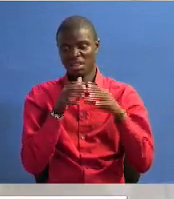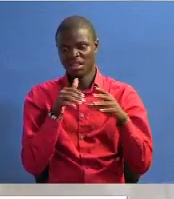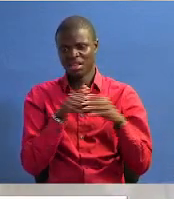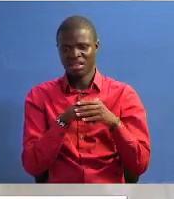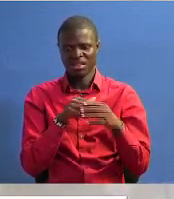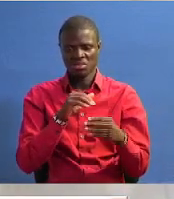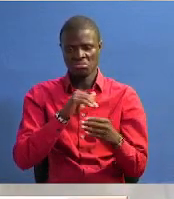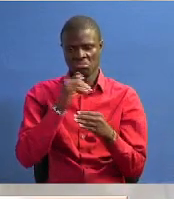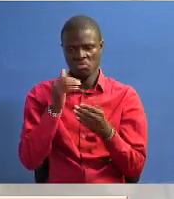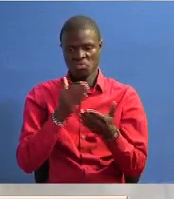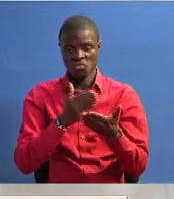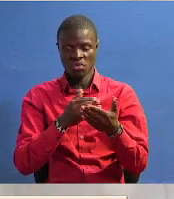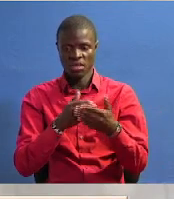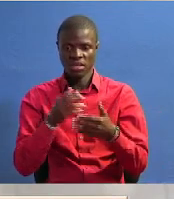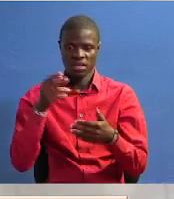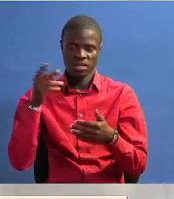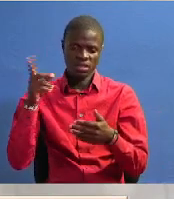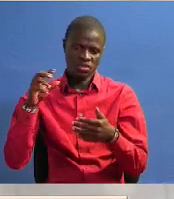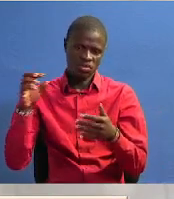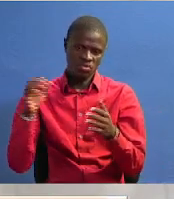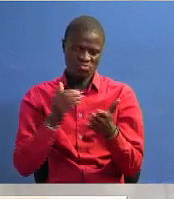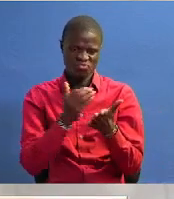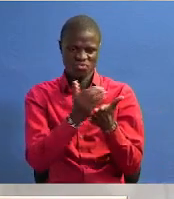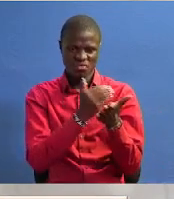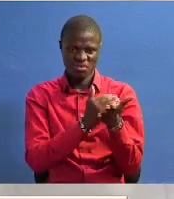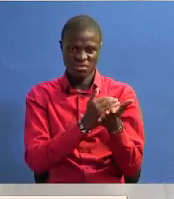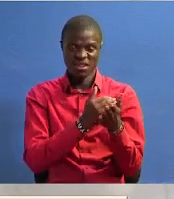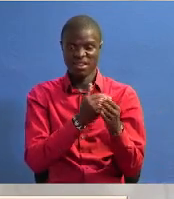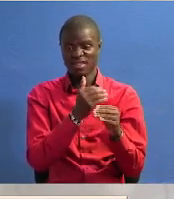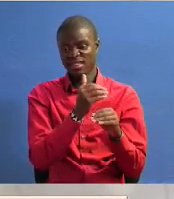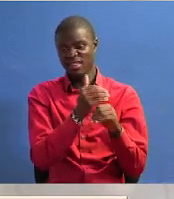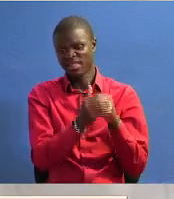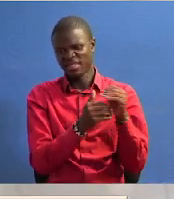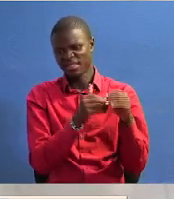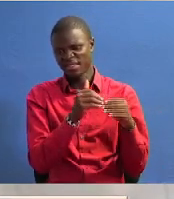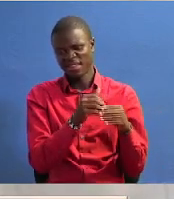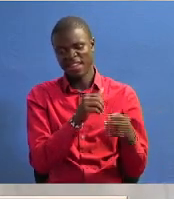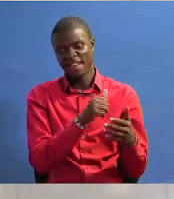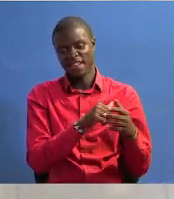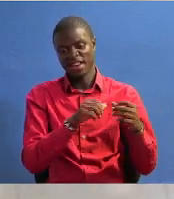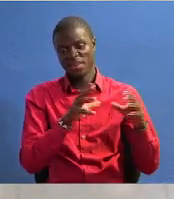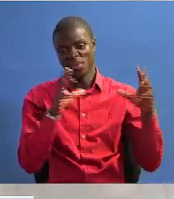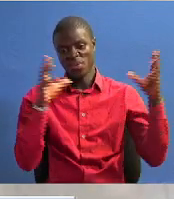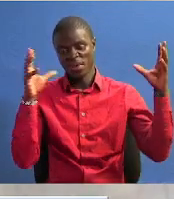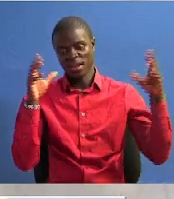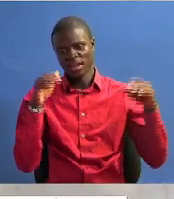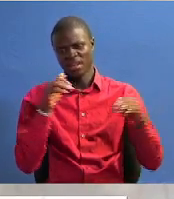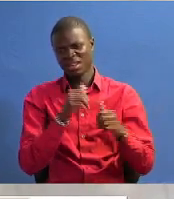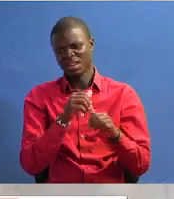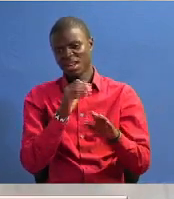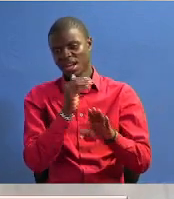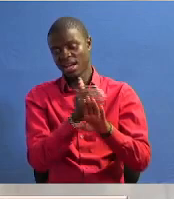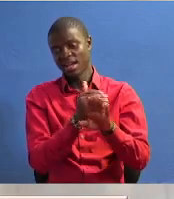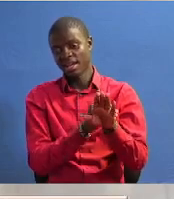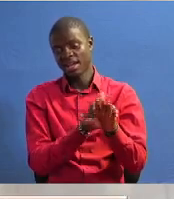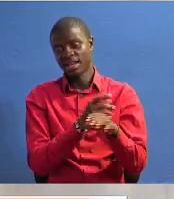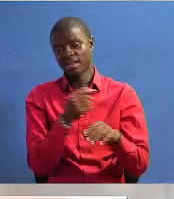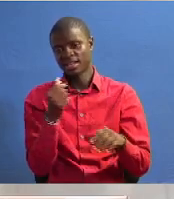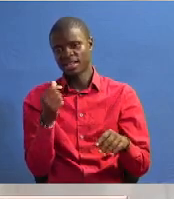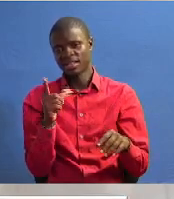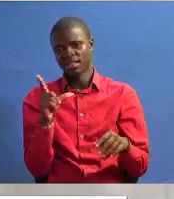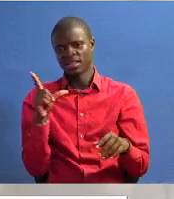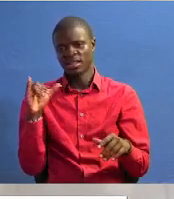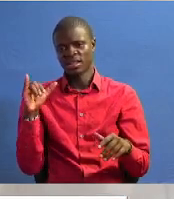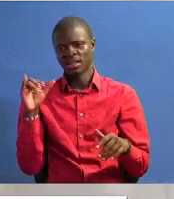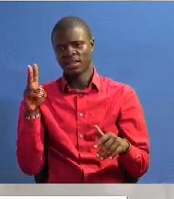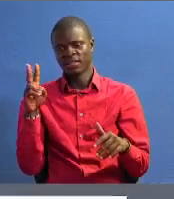robo finali ya dimba la kombe la Karabao baada ya kuicharaza Liverpool 3-2 ugani Etihad. Erling